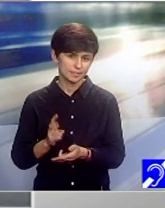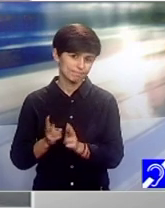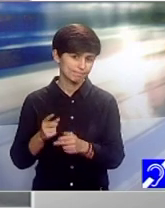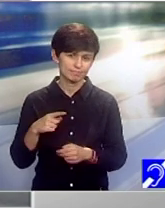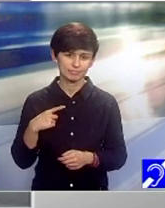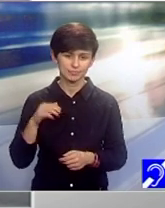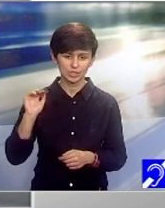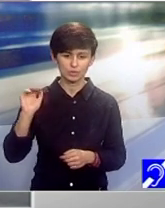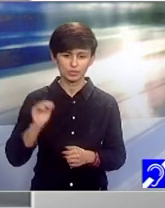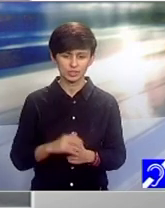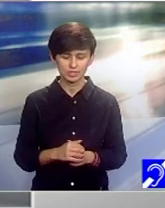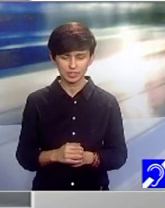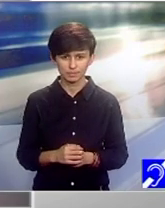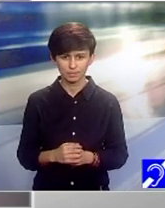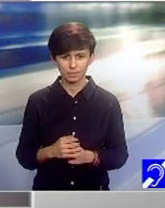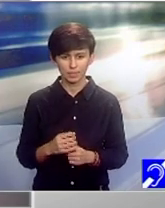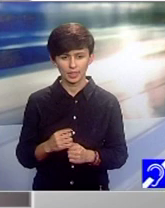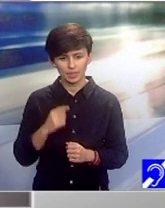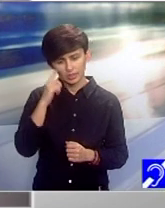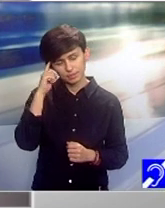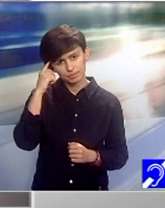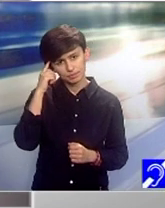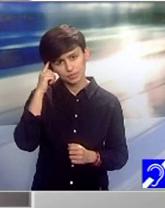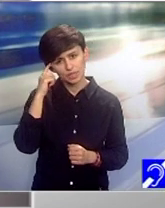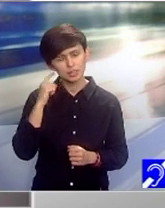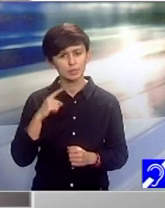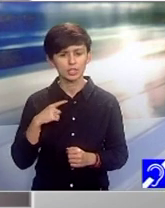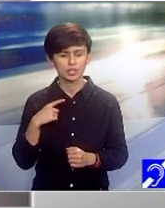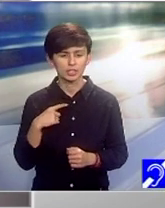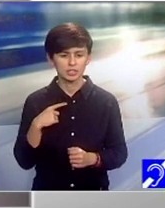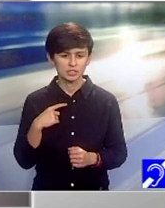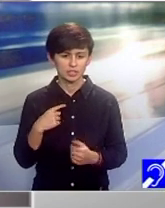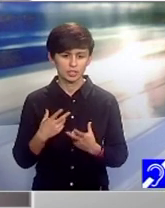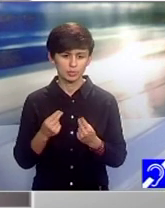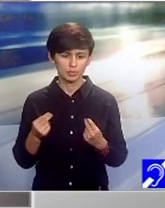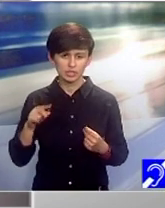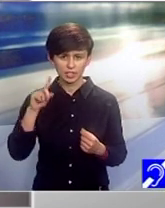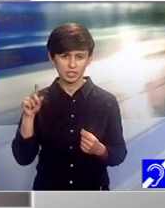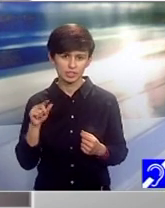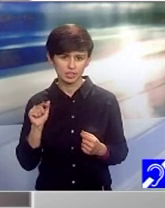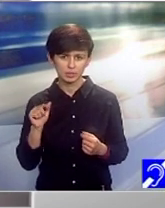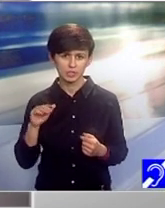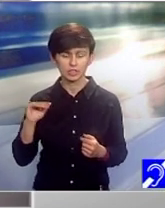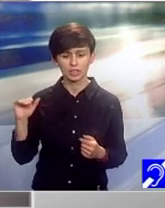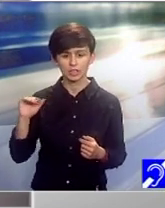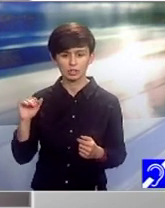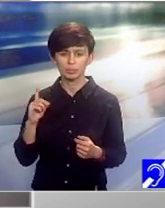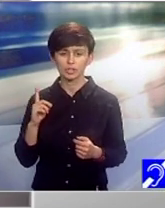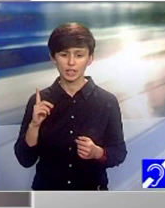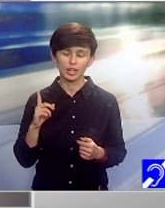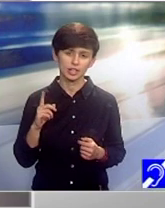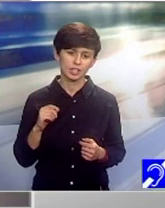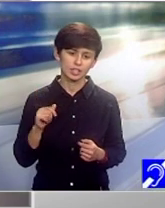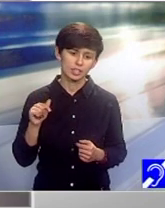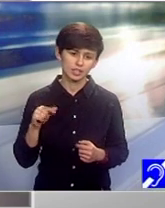Unii se gândesc că ești asaltat de întrebări de la copii, însă copiii sunt foarte, ca zic așa, mai retrași.